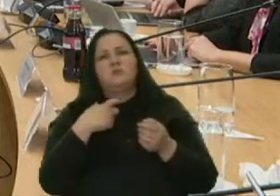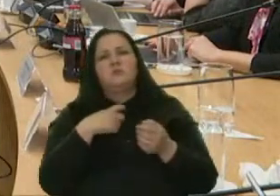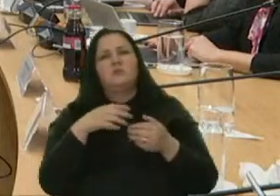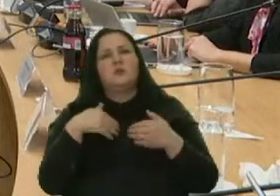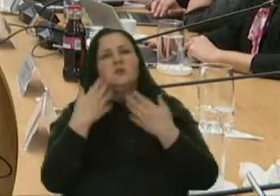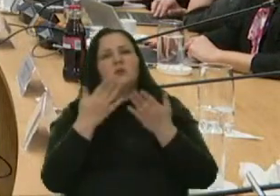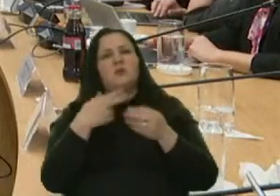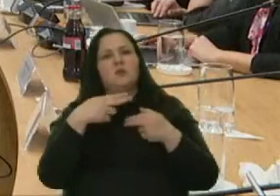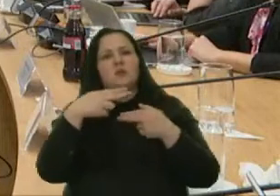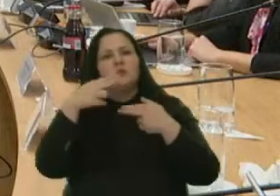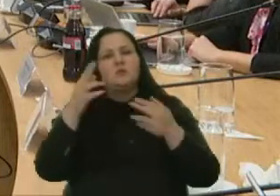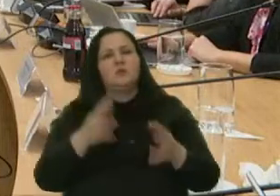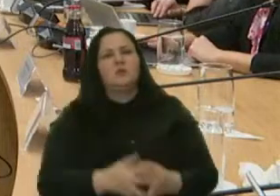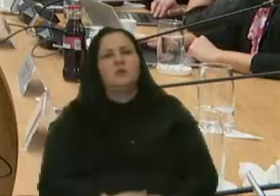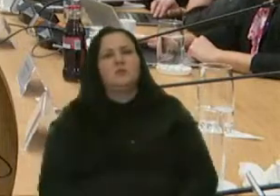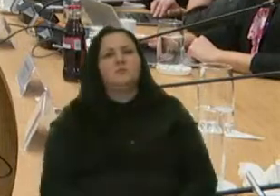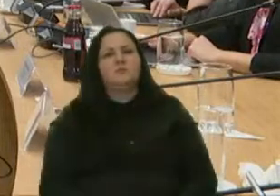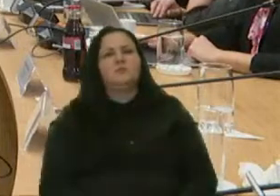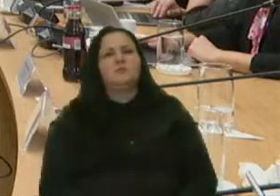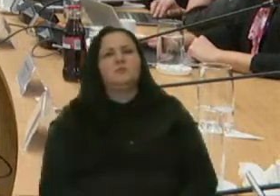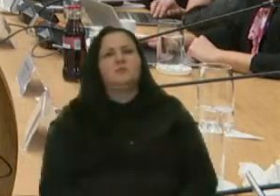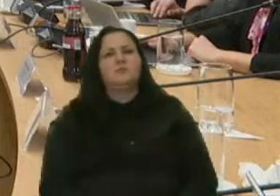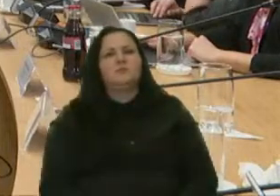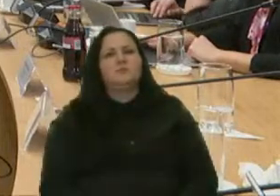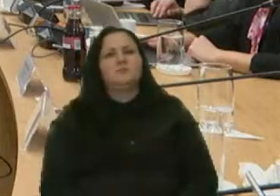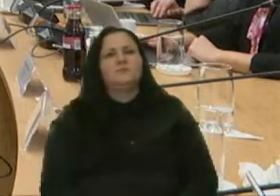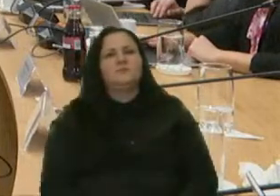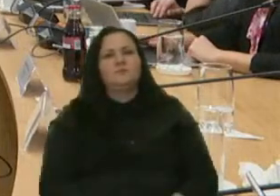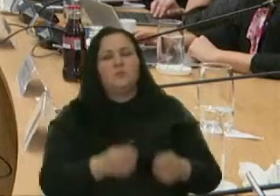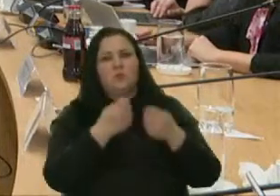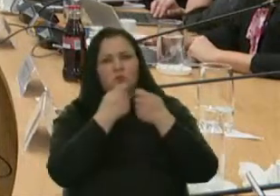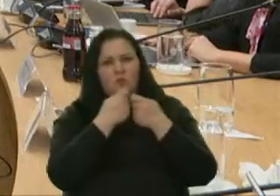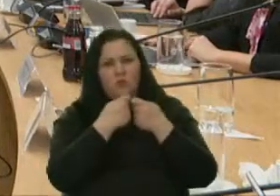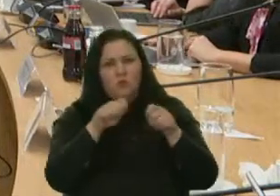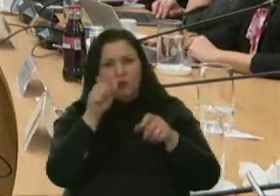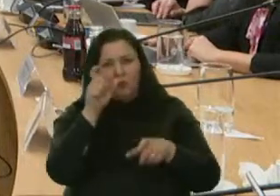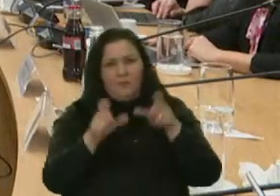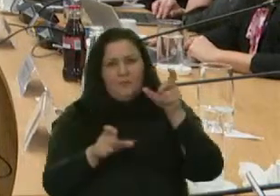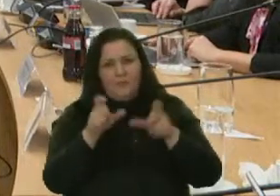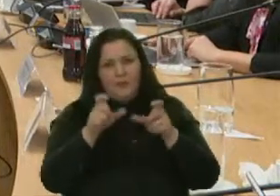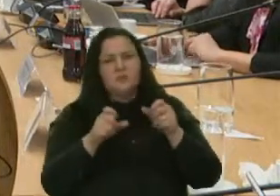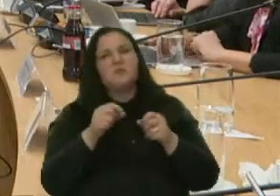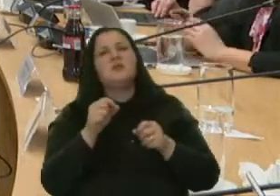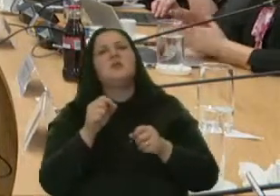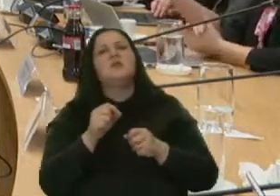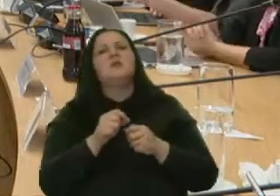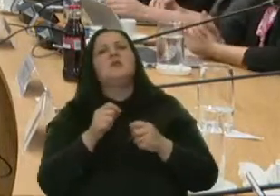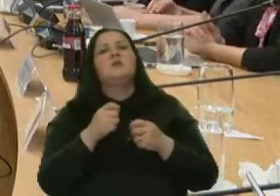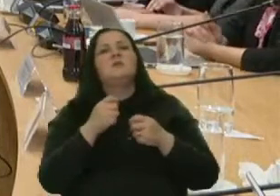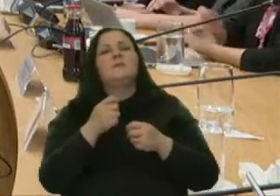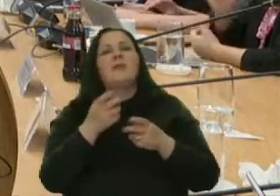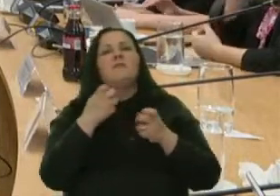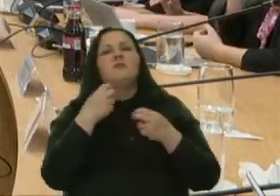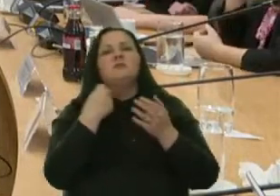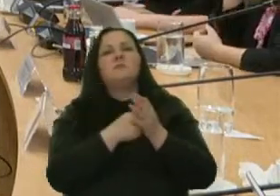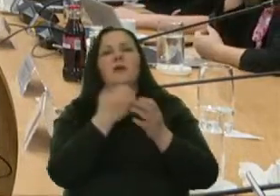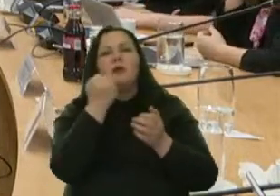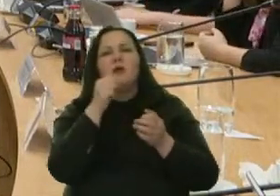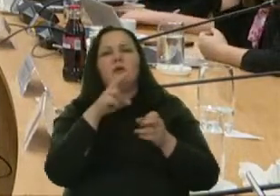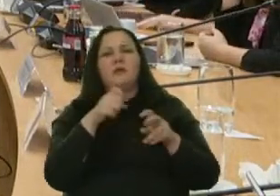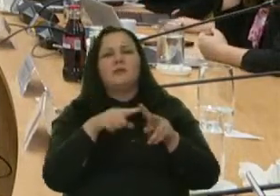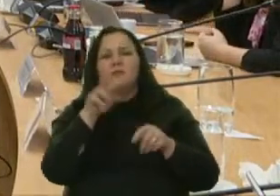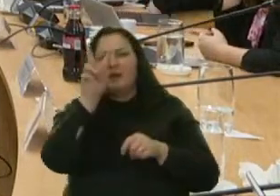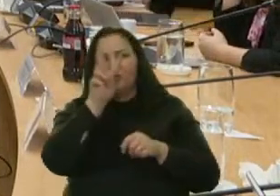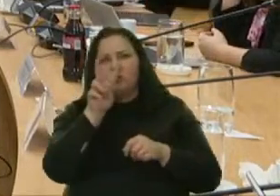în continuare Deci întreg personalul medical din creșă a fost salarizat pe anexa 2 Mie mi s a părut